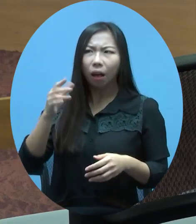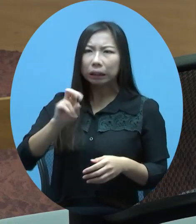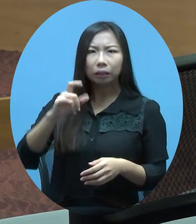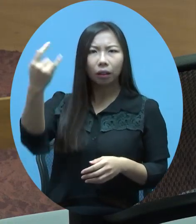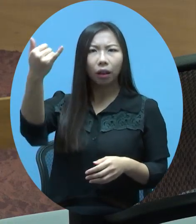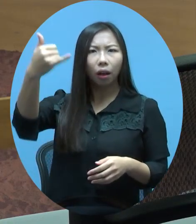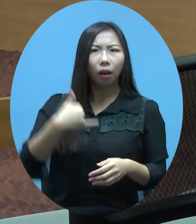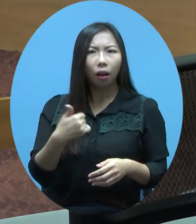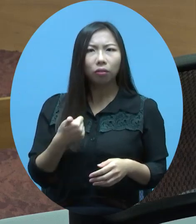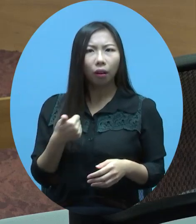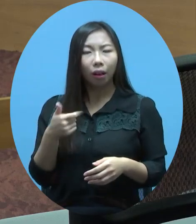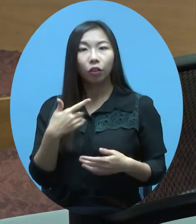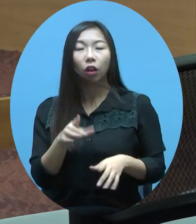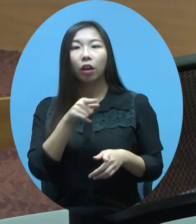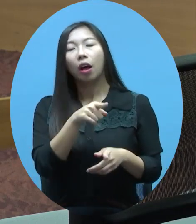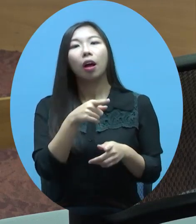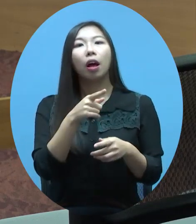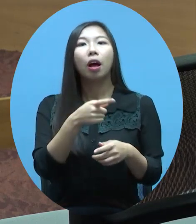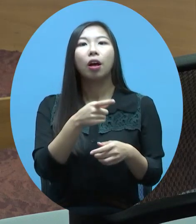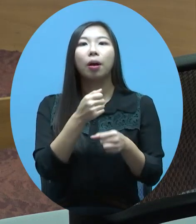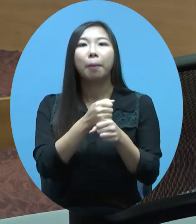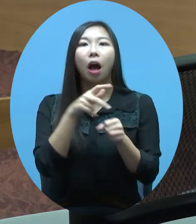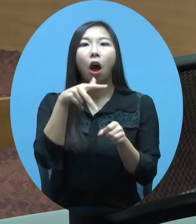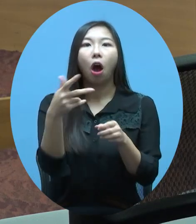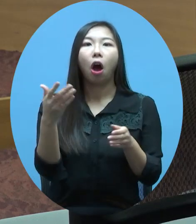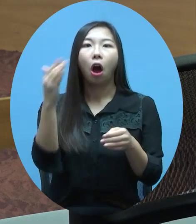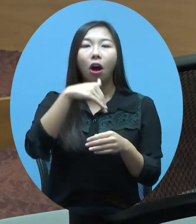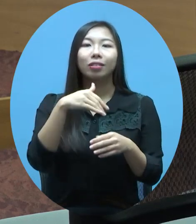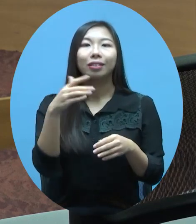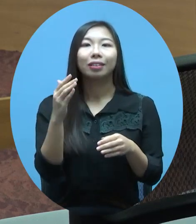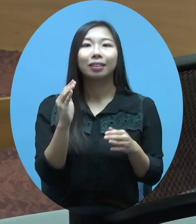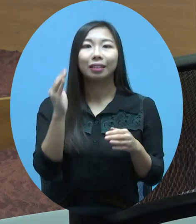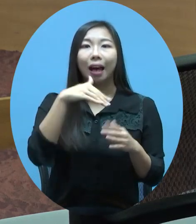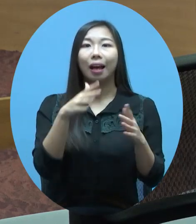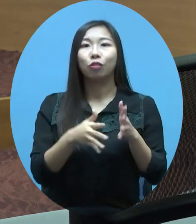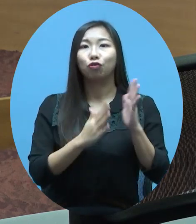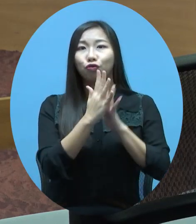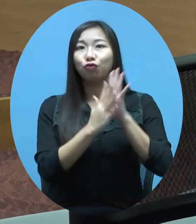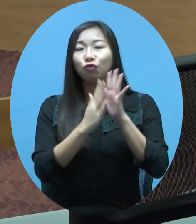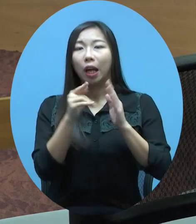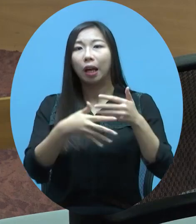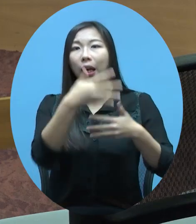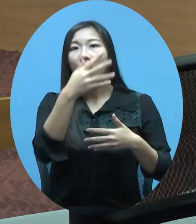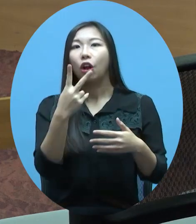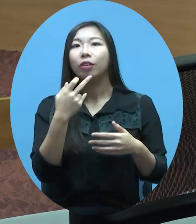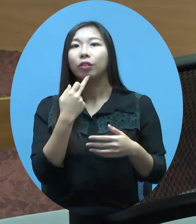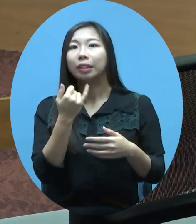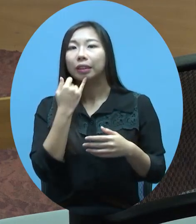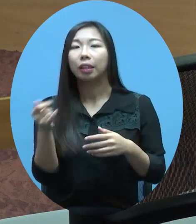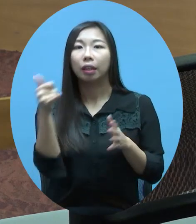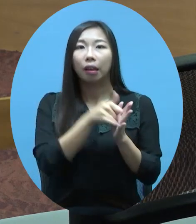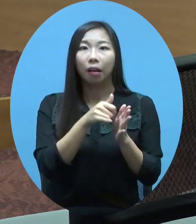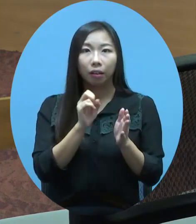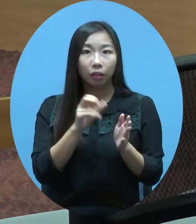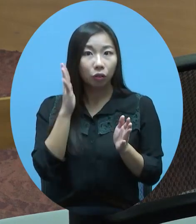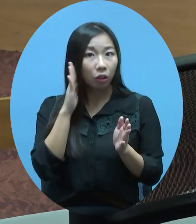佢哋喺晉陽村隔離嗰個妹妹有冇病徵？同埋之前有專家就估計話佢哋兩子弟可能喺船上面出現咗病徵